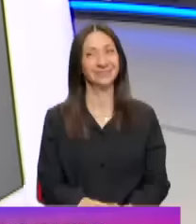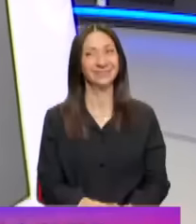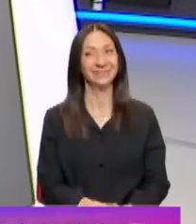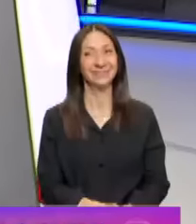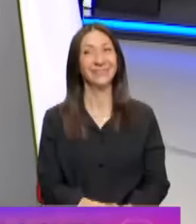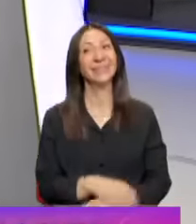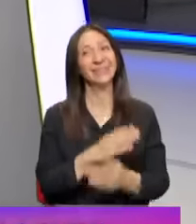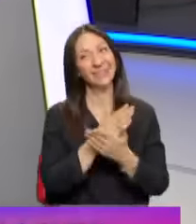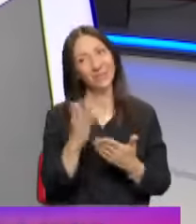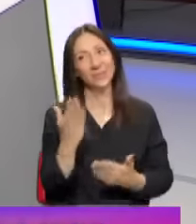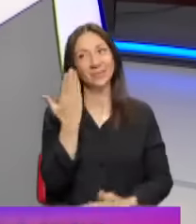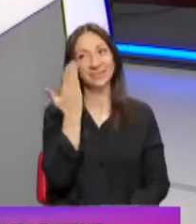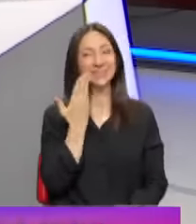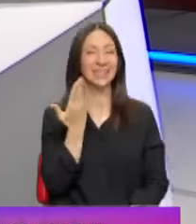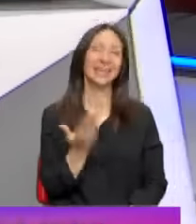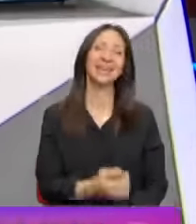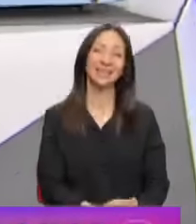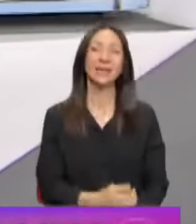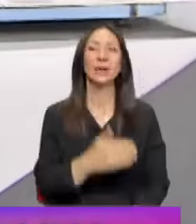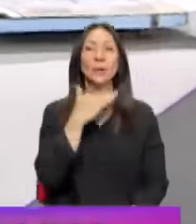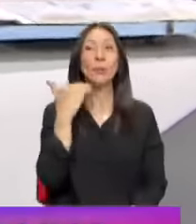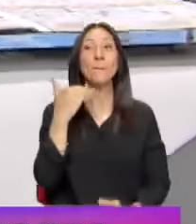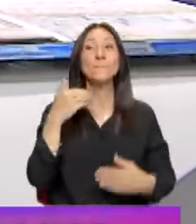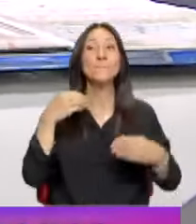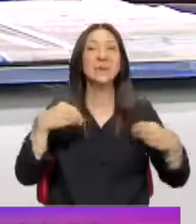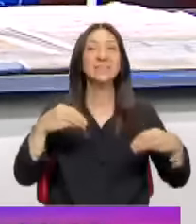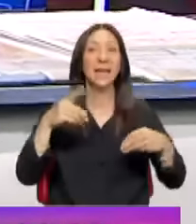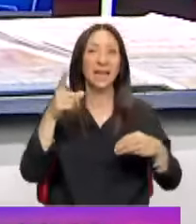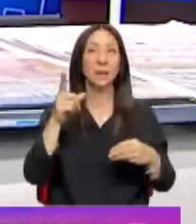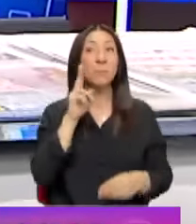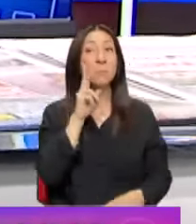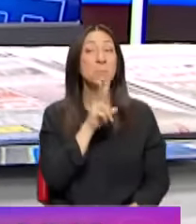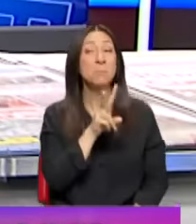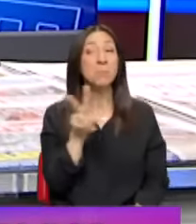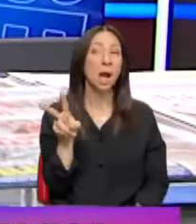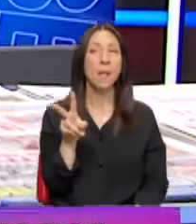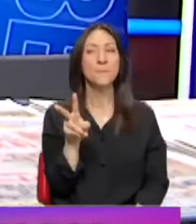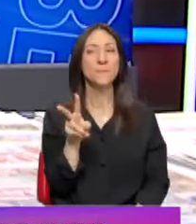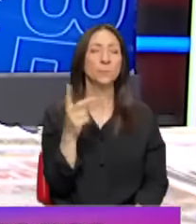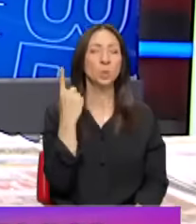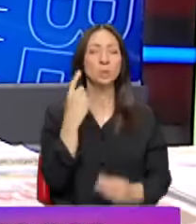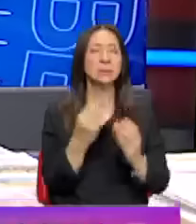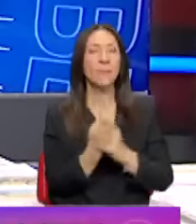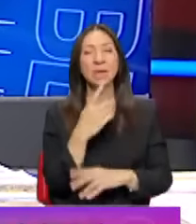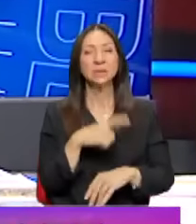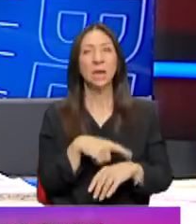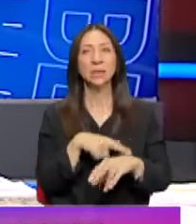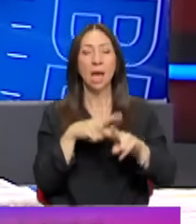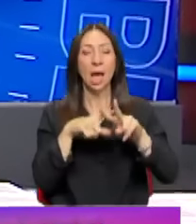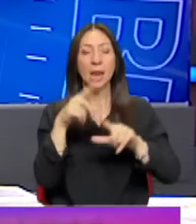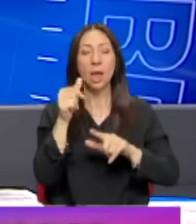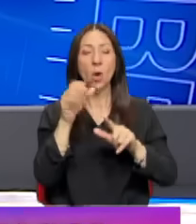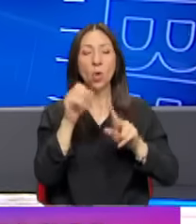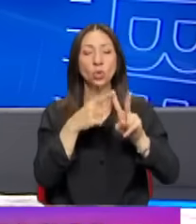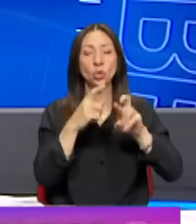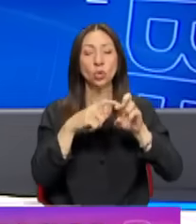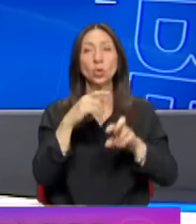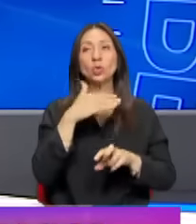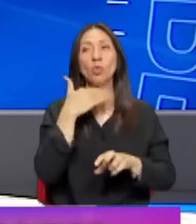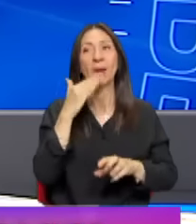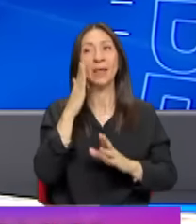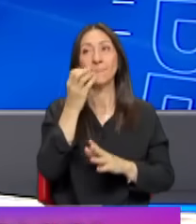yakaladık. Devam edelim sevgili izleyenler. Kurban pazarlarına doğru şöyle bir gideceğiz. Dün sabah saatlerinde Ali Onur Tosun kurban